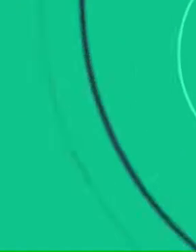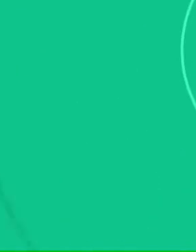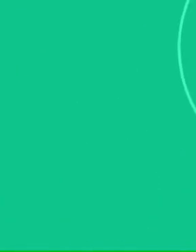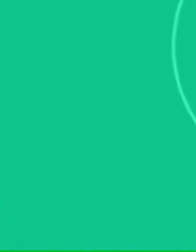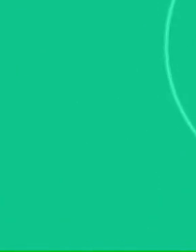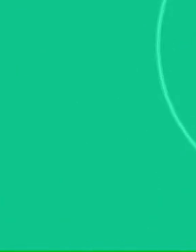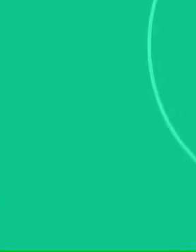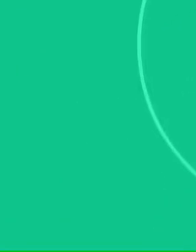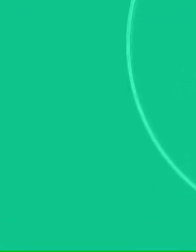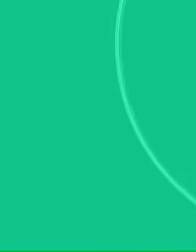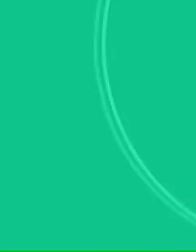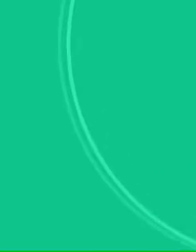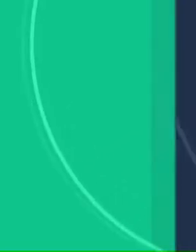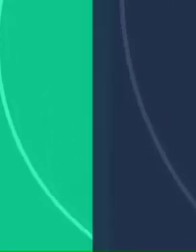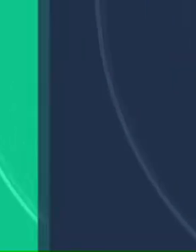Музика